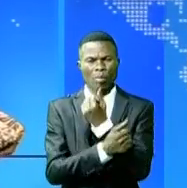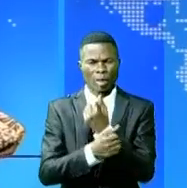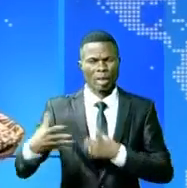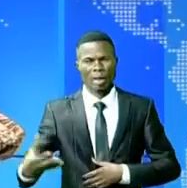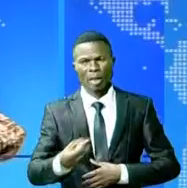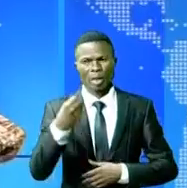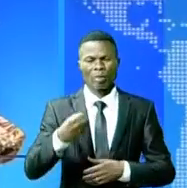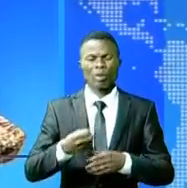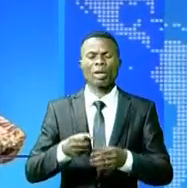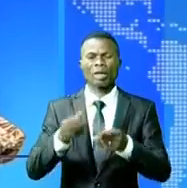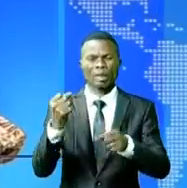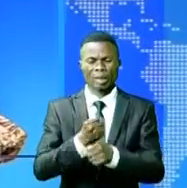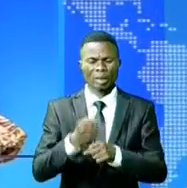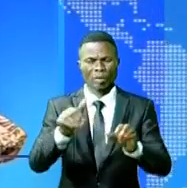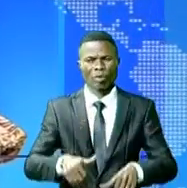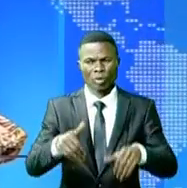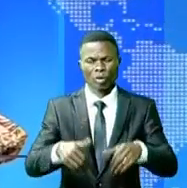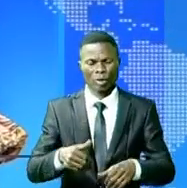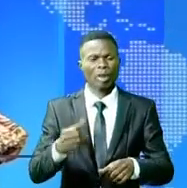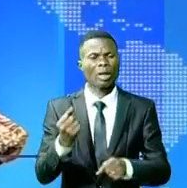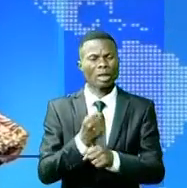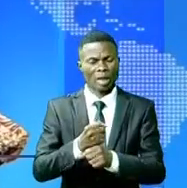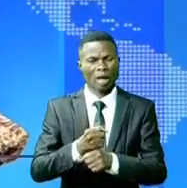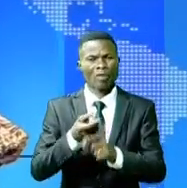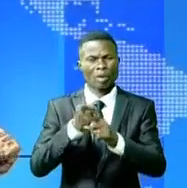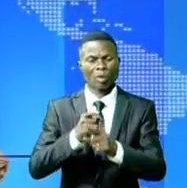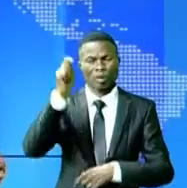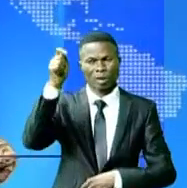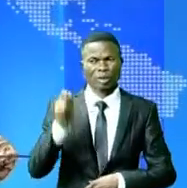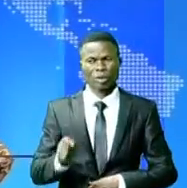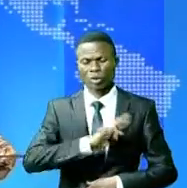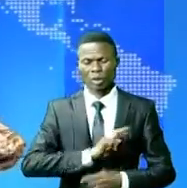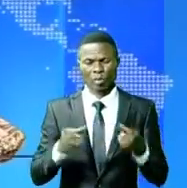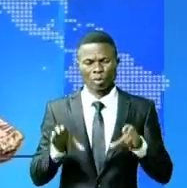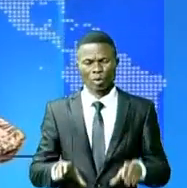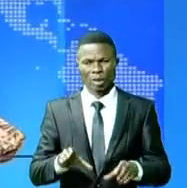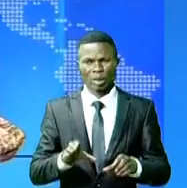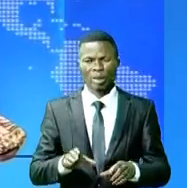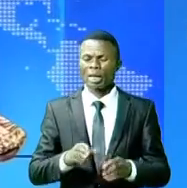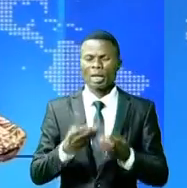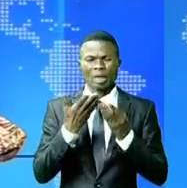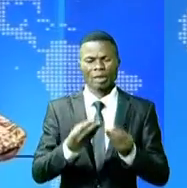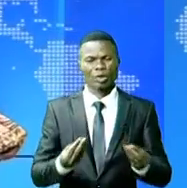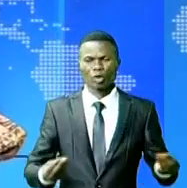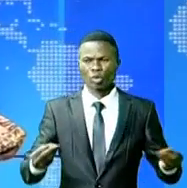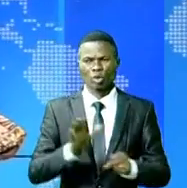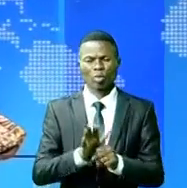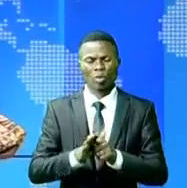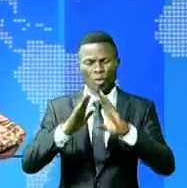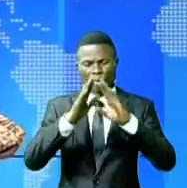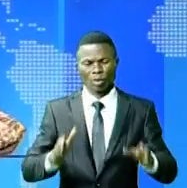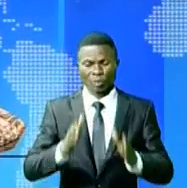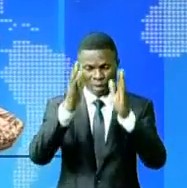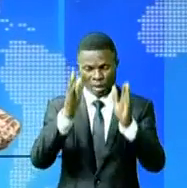de Baya, fruit du travail de forces armées de la République démocratique du Congo. C'est un bouffet d'oxygène pour le ménage. Un sac de